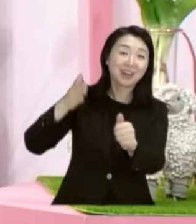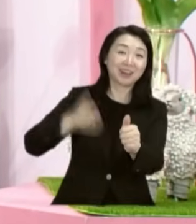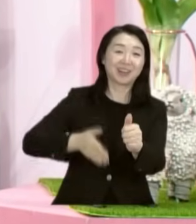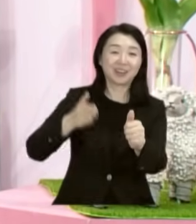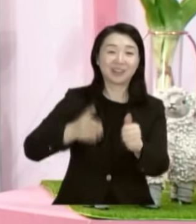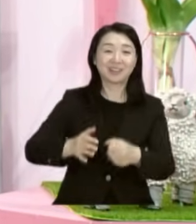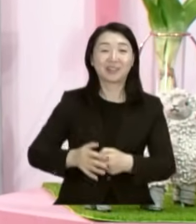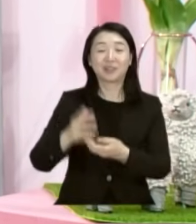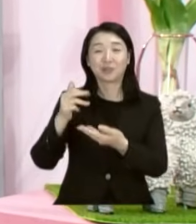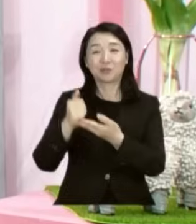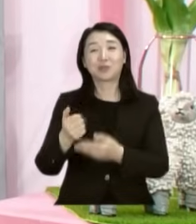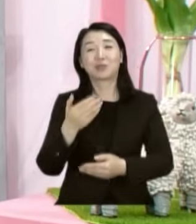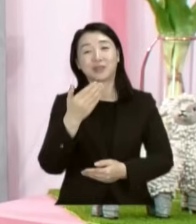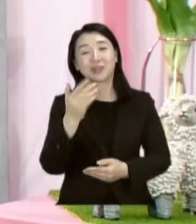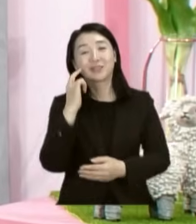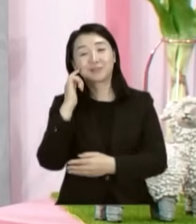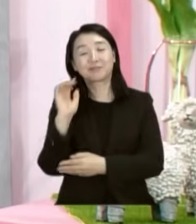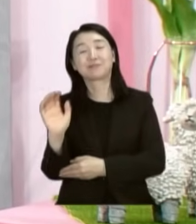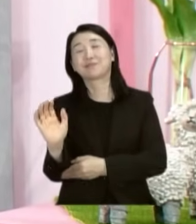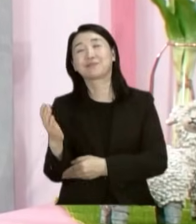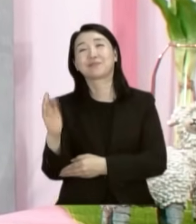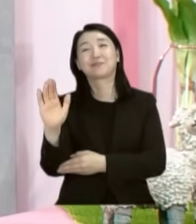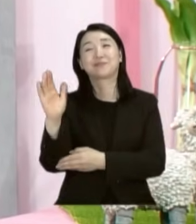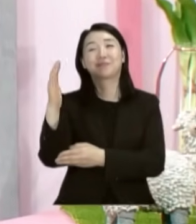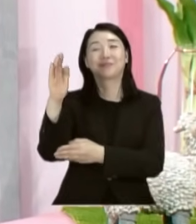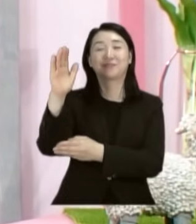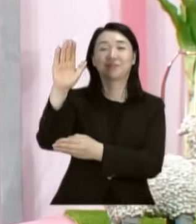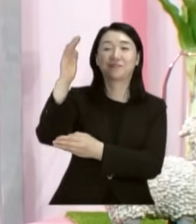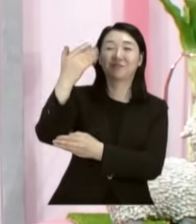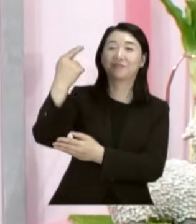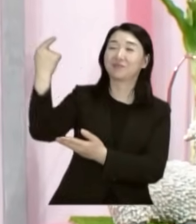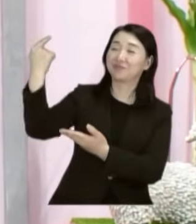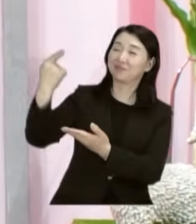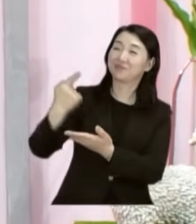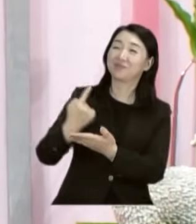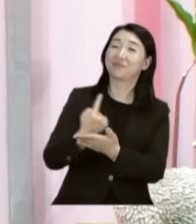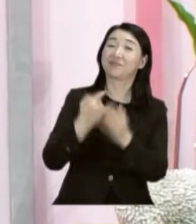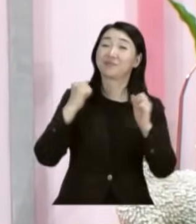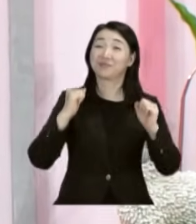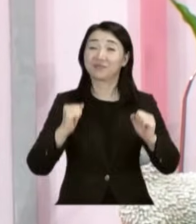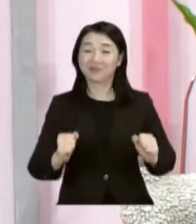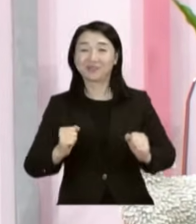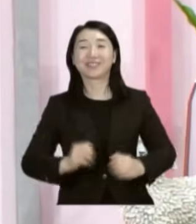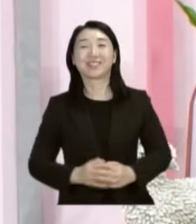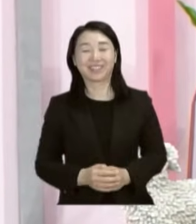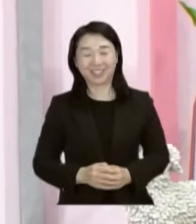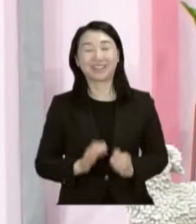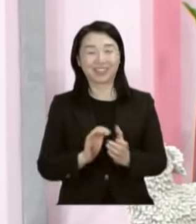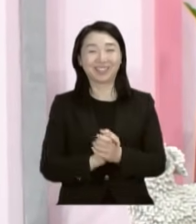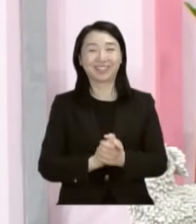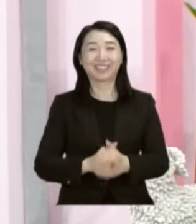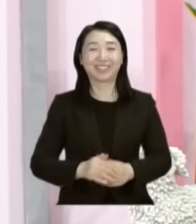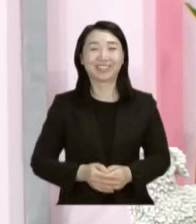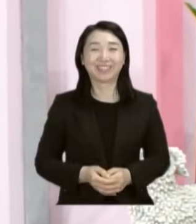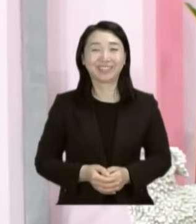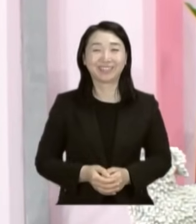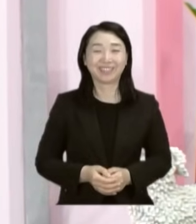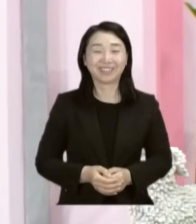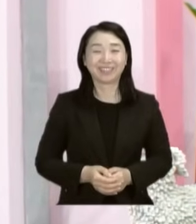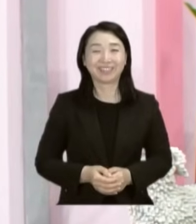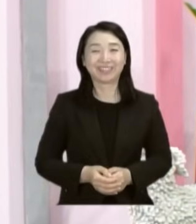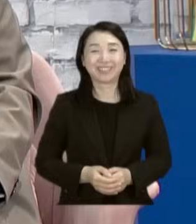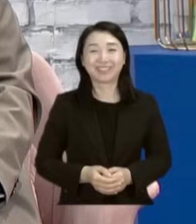바라라 주가 너의 영광으로 임하시리라 아멘